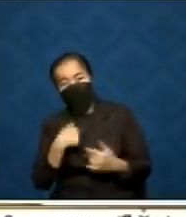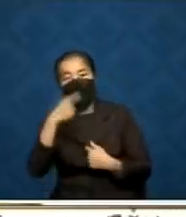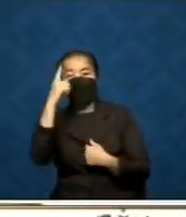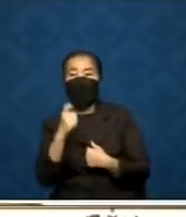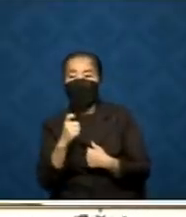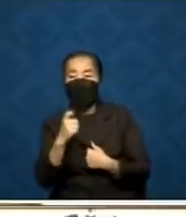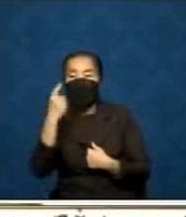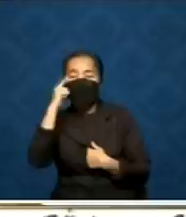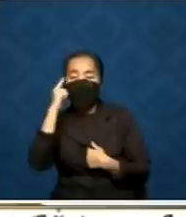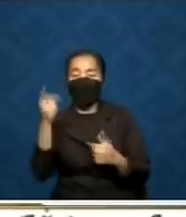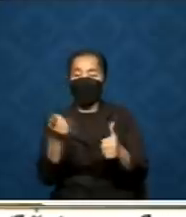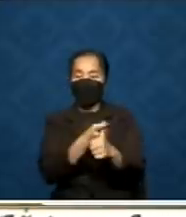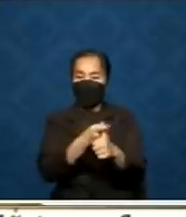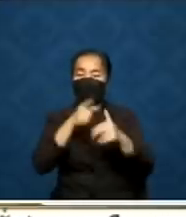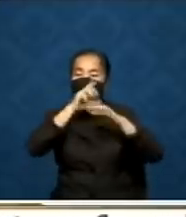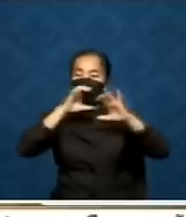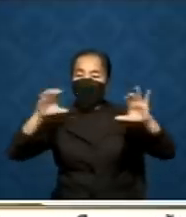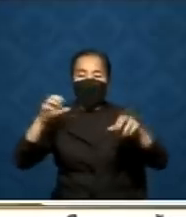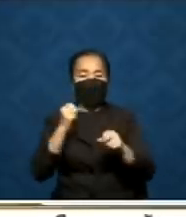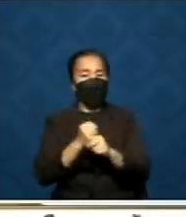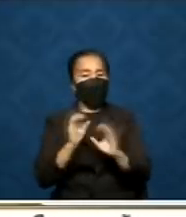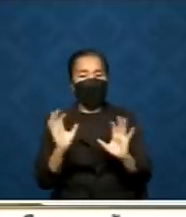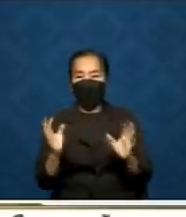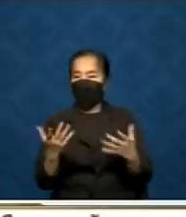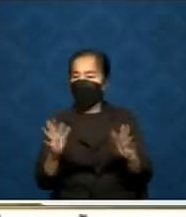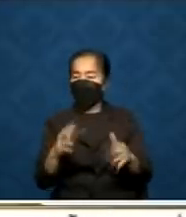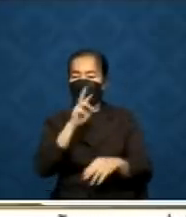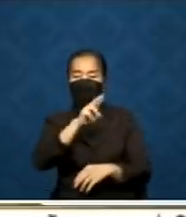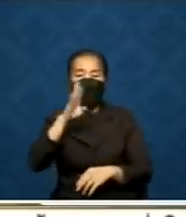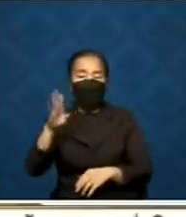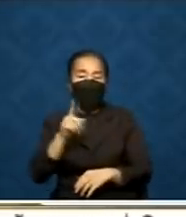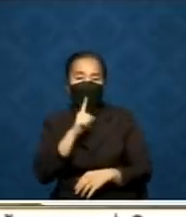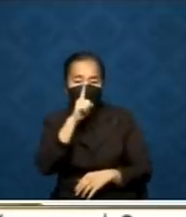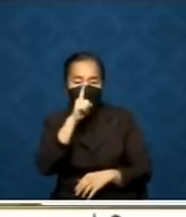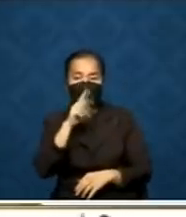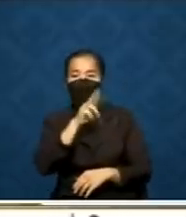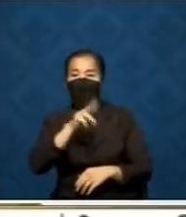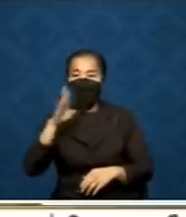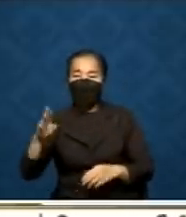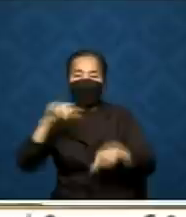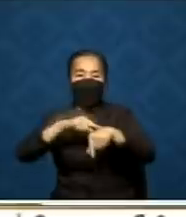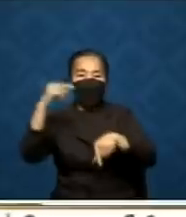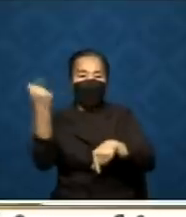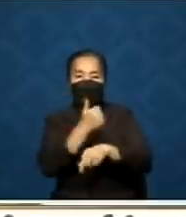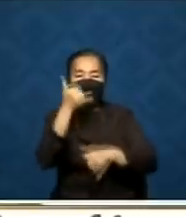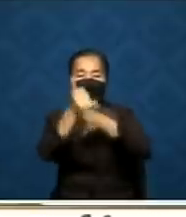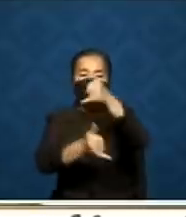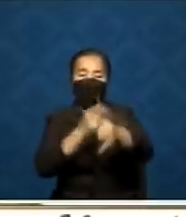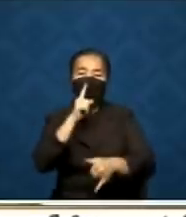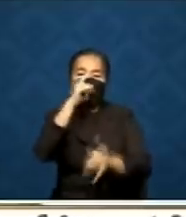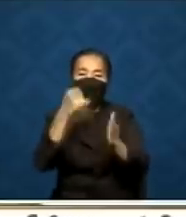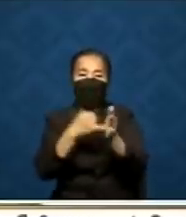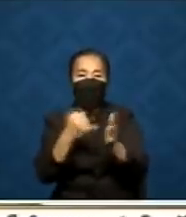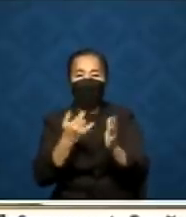แสดงว่าหนึ่งรัฐบกพร่องไม่มีชุดตรวจไม่มีระบบตรวจไม่มีระบบยังไงให้เขาเข้าถึงระบบตรวจได้